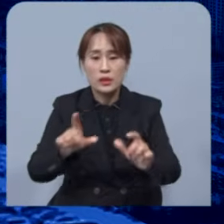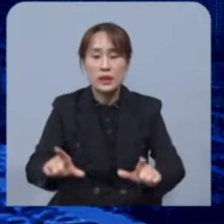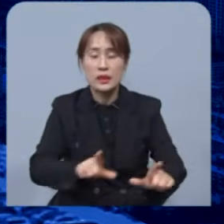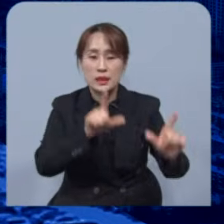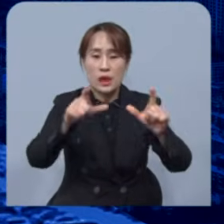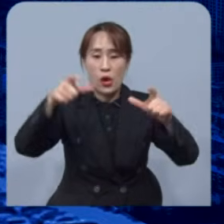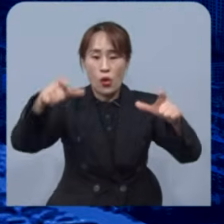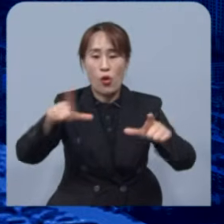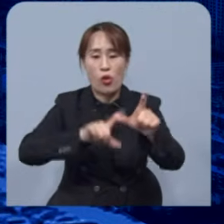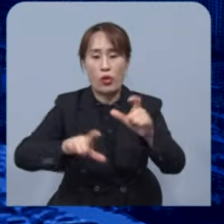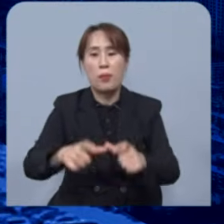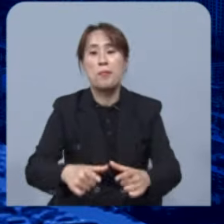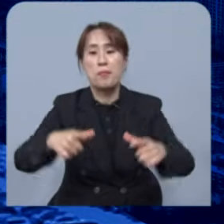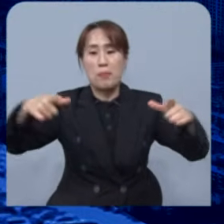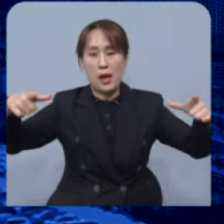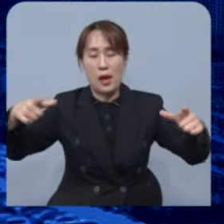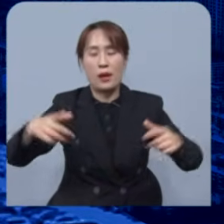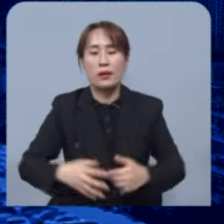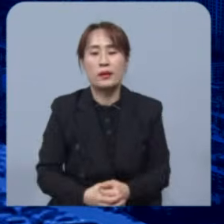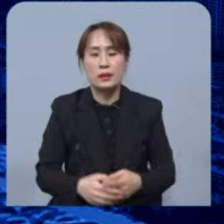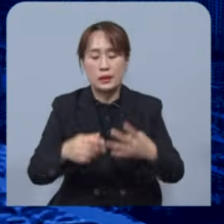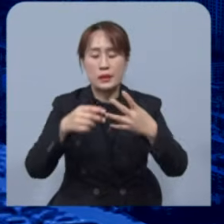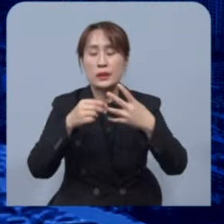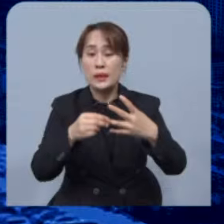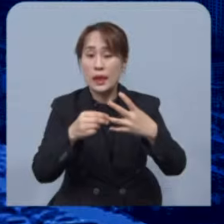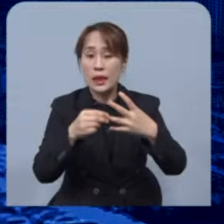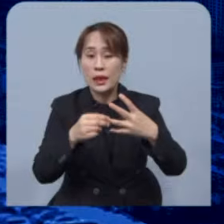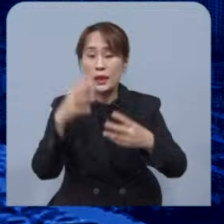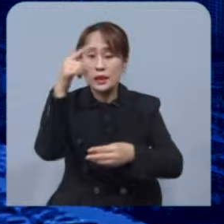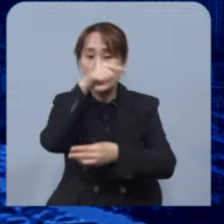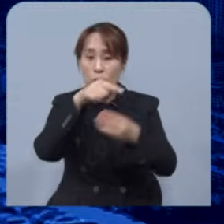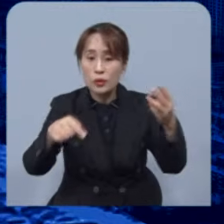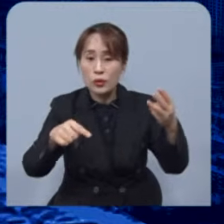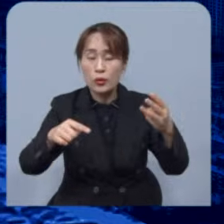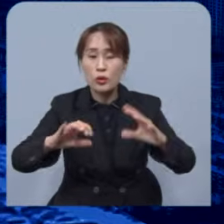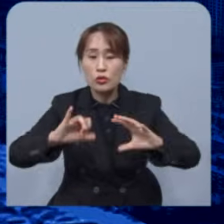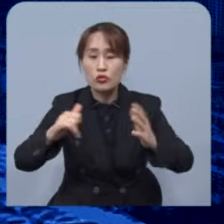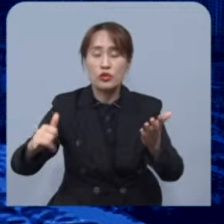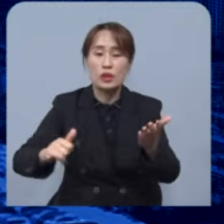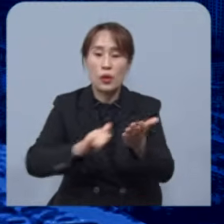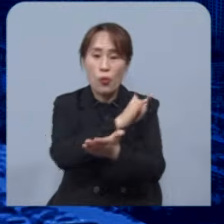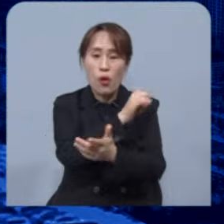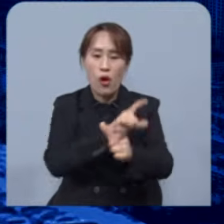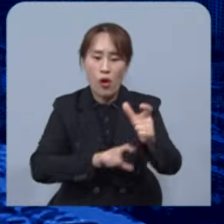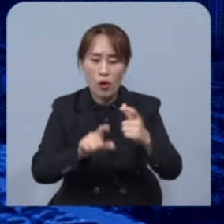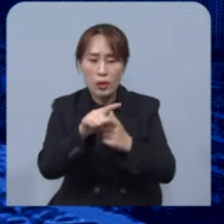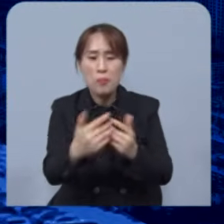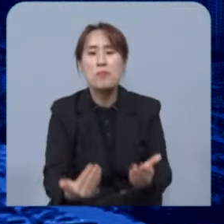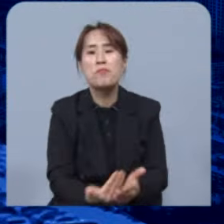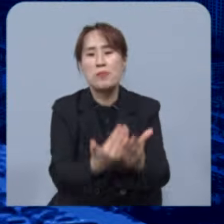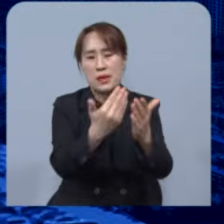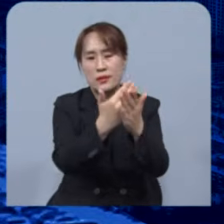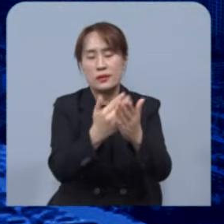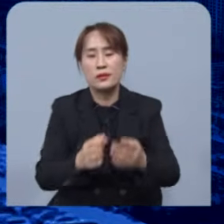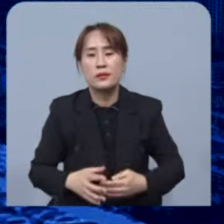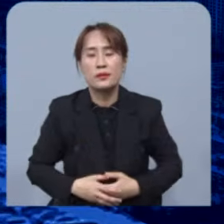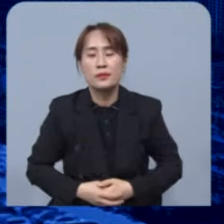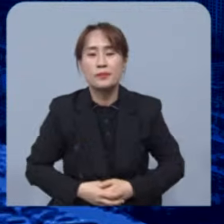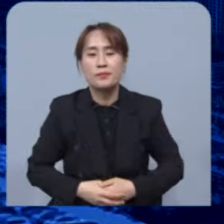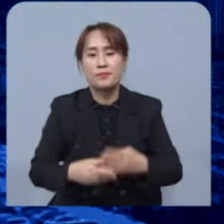생활권을 확장하겠습니다. 셋째, 청주 국제공항을 더욱